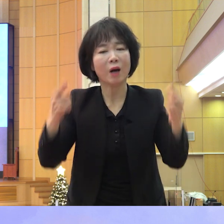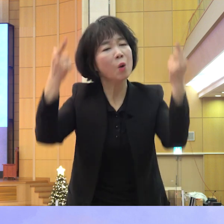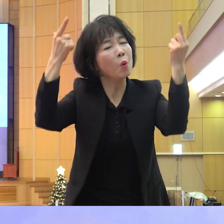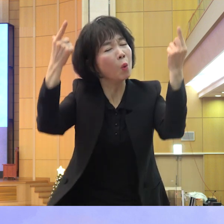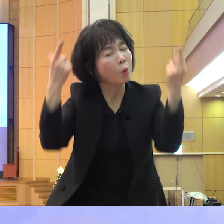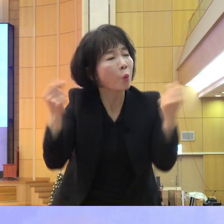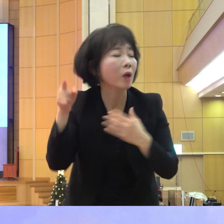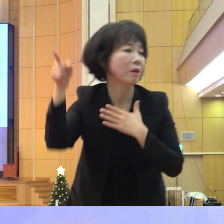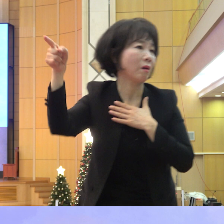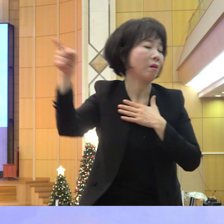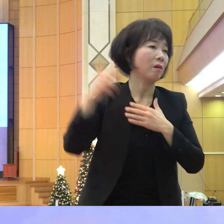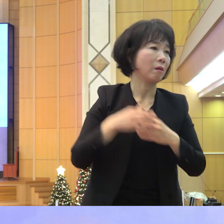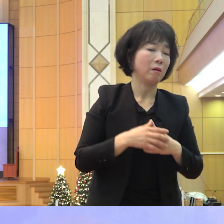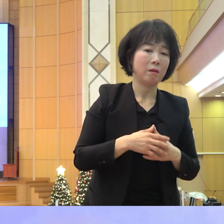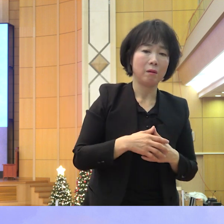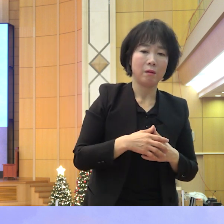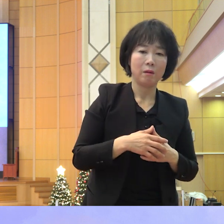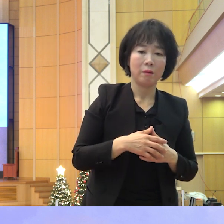땅과 같았더라.